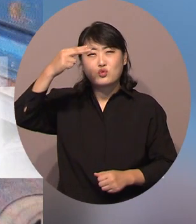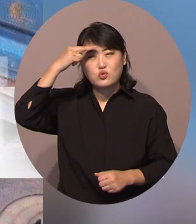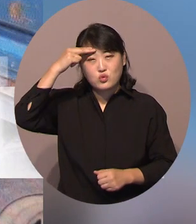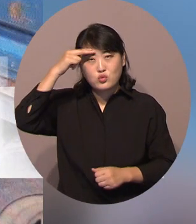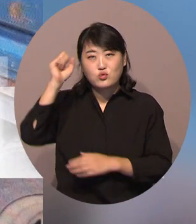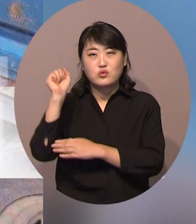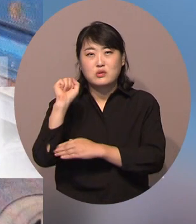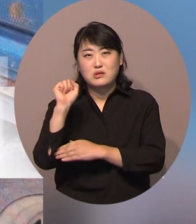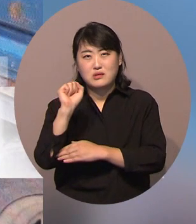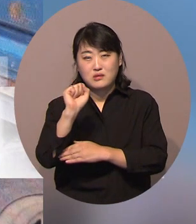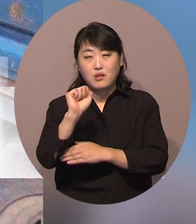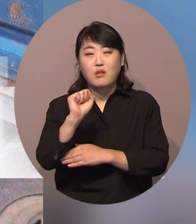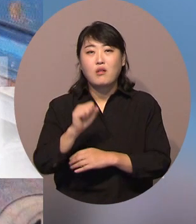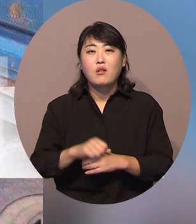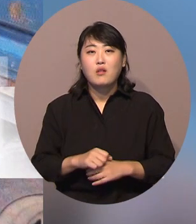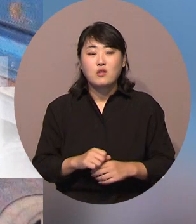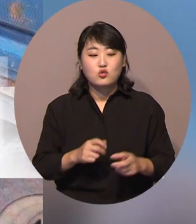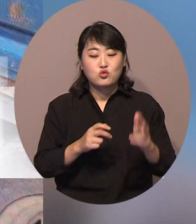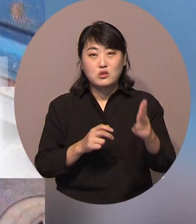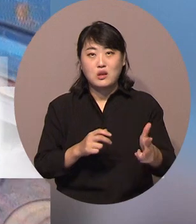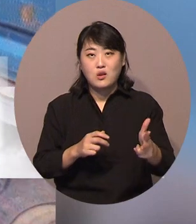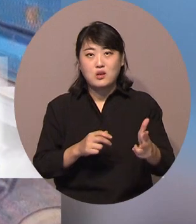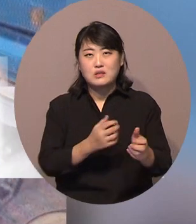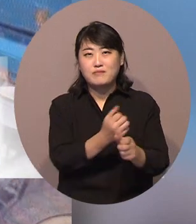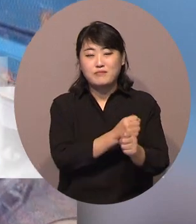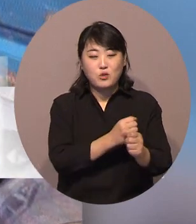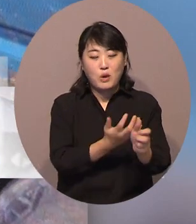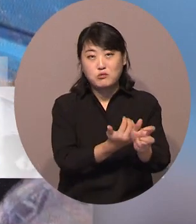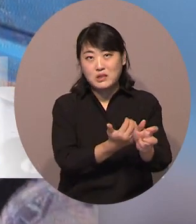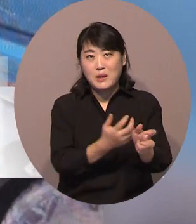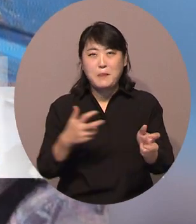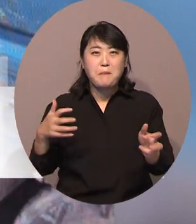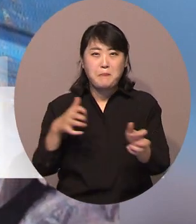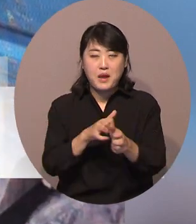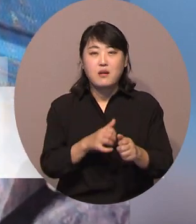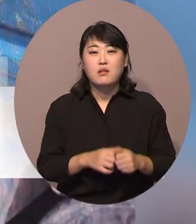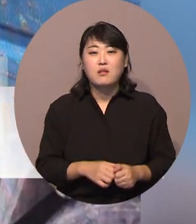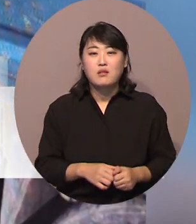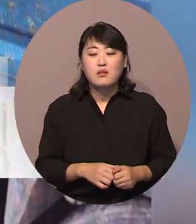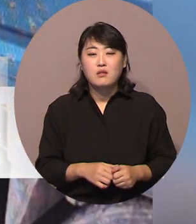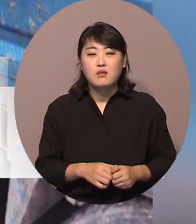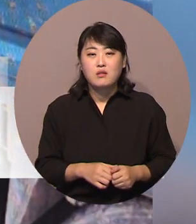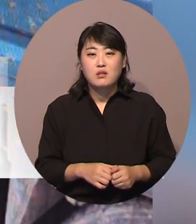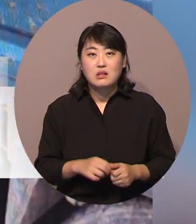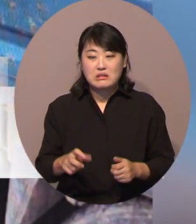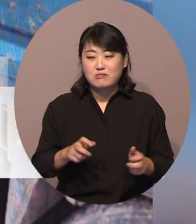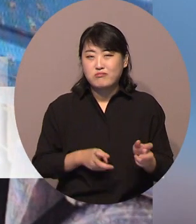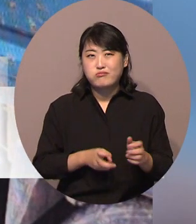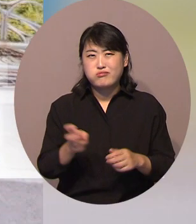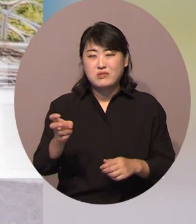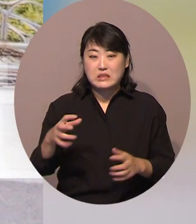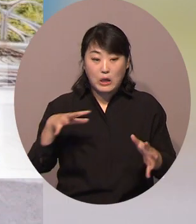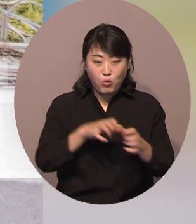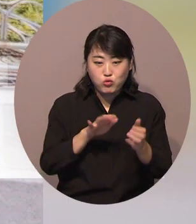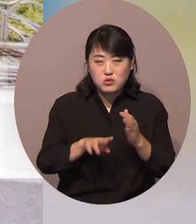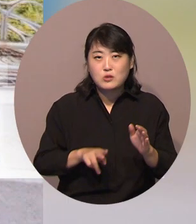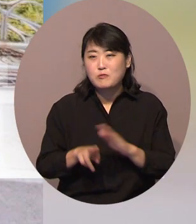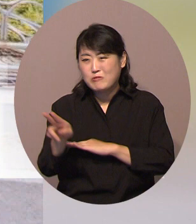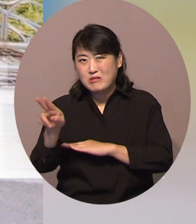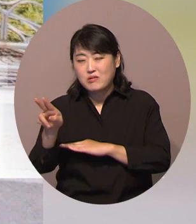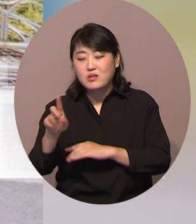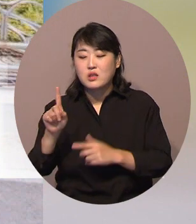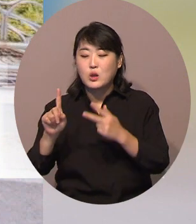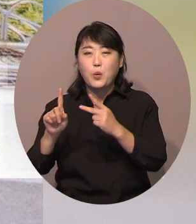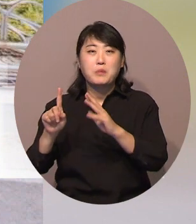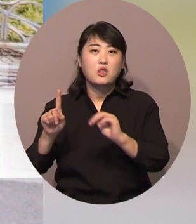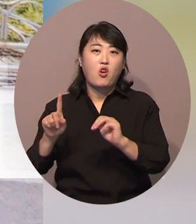화물차가 주차되어 있던 화물차를 들이받았습니다 사고 직후 그대로 차를 타고 도주한이 남성은 1km